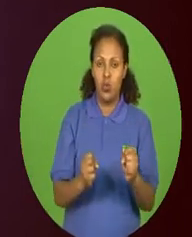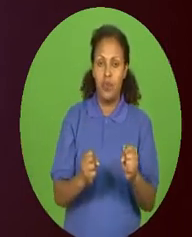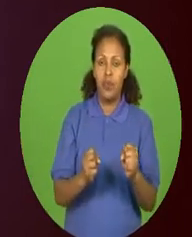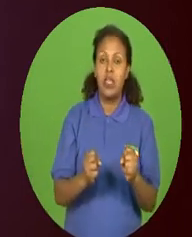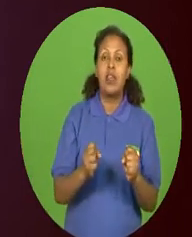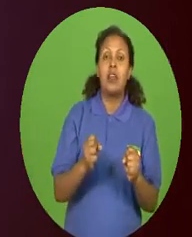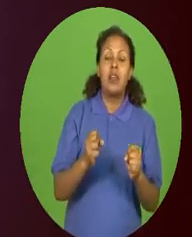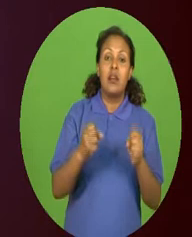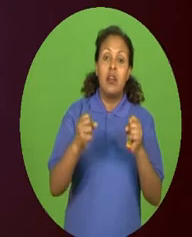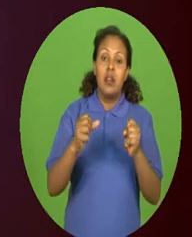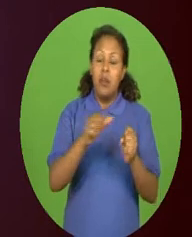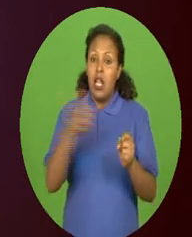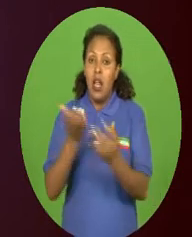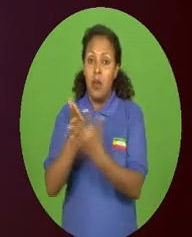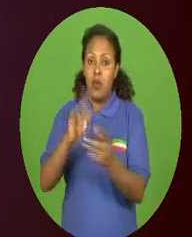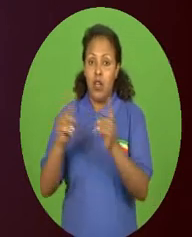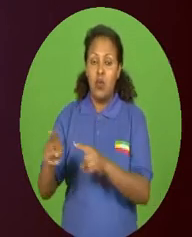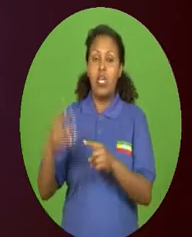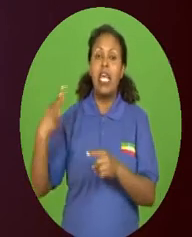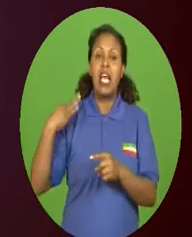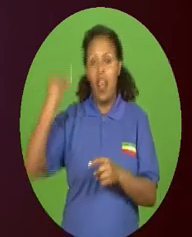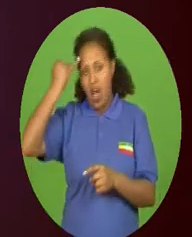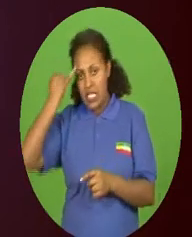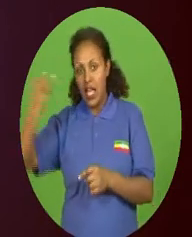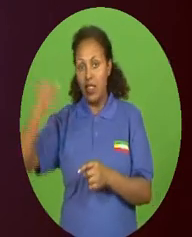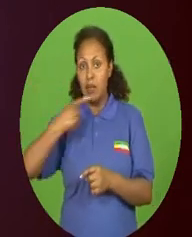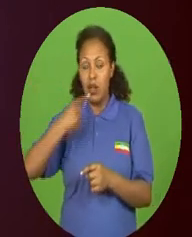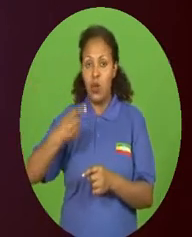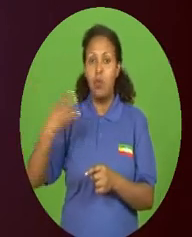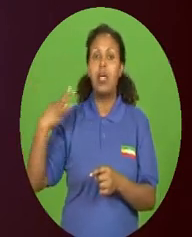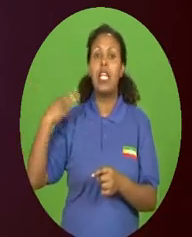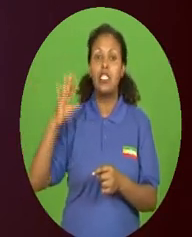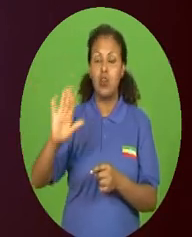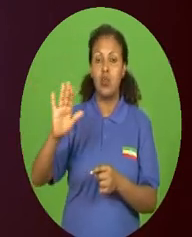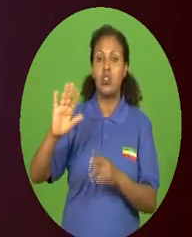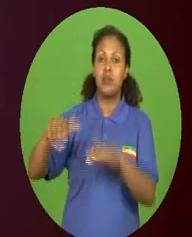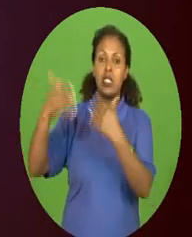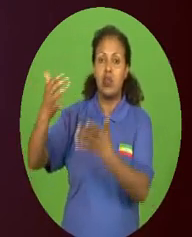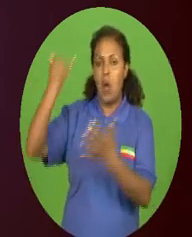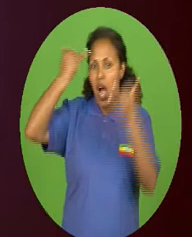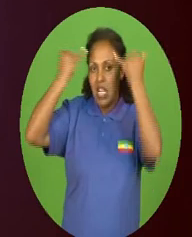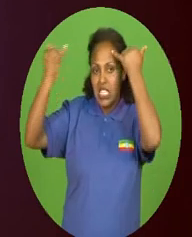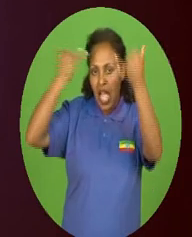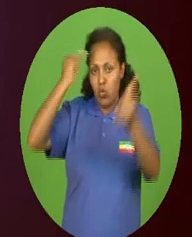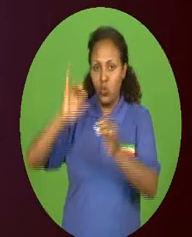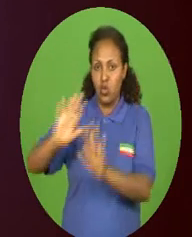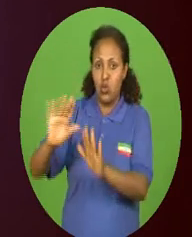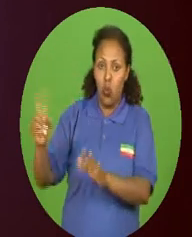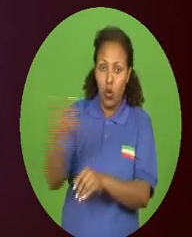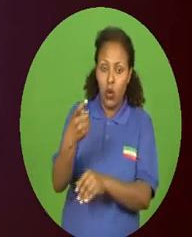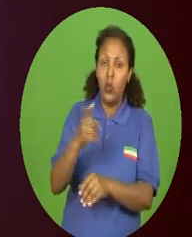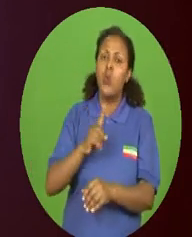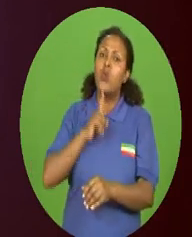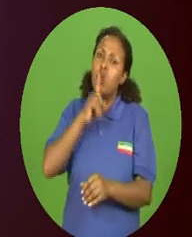ይችላሉ። በአንጻሩ የግል አስተያየት የምንለው ደግሞ በግለሰቦች የሚሰነዘሩ